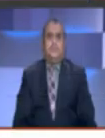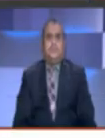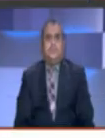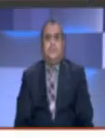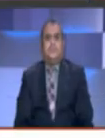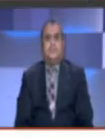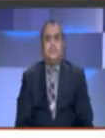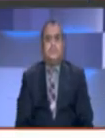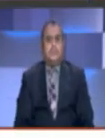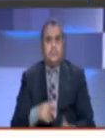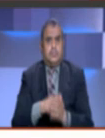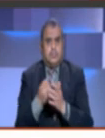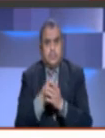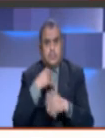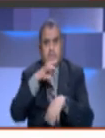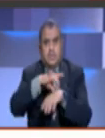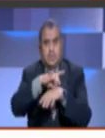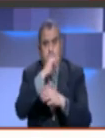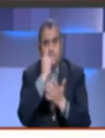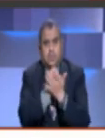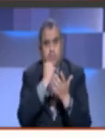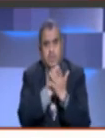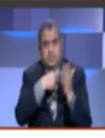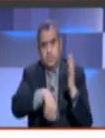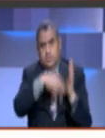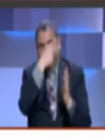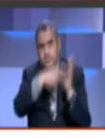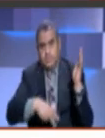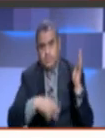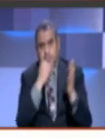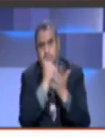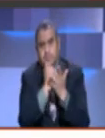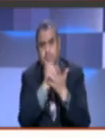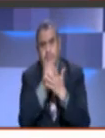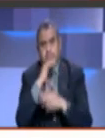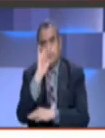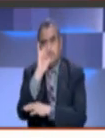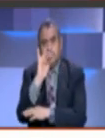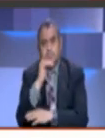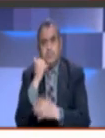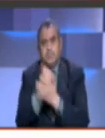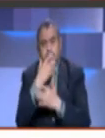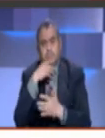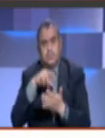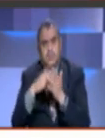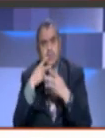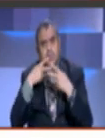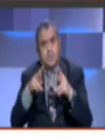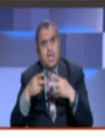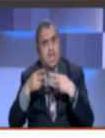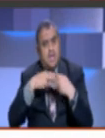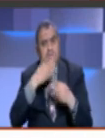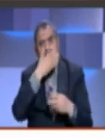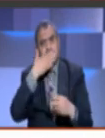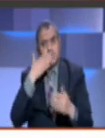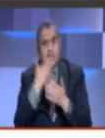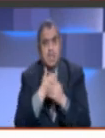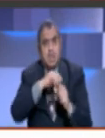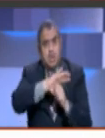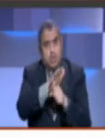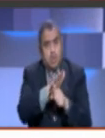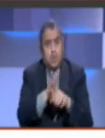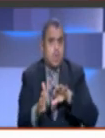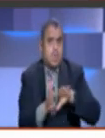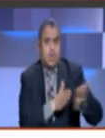حالة بيحددها الطبيب المعالج هل هذا ما يستطيع الصيام أو لا. دي مسألة بعيدة عن كورونا،